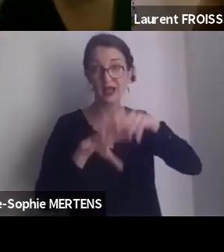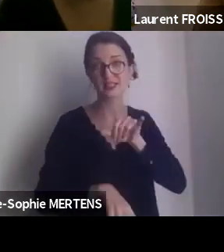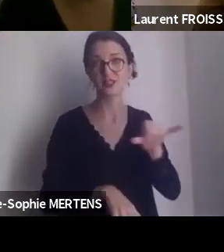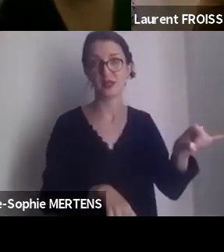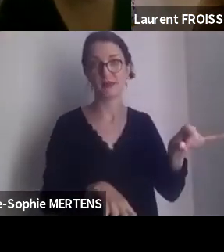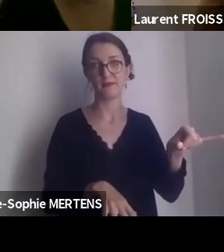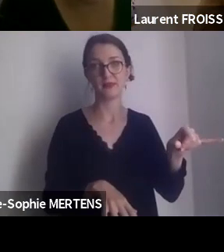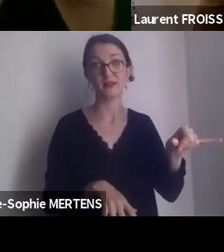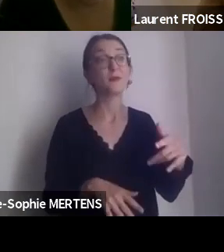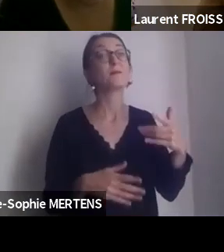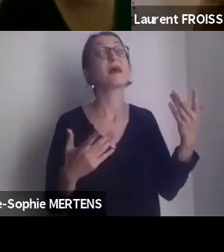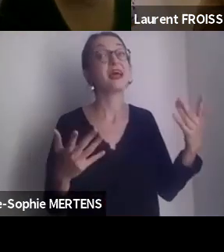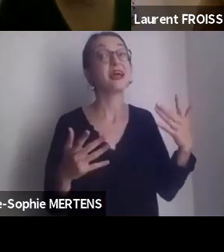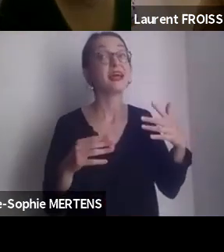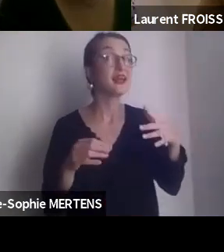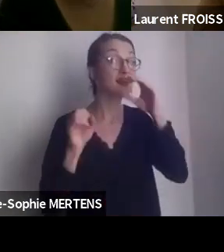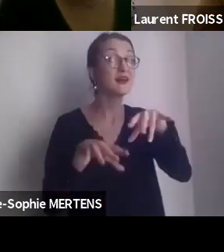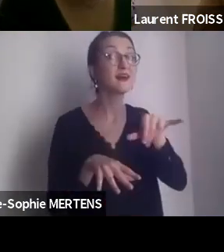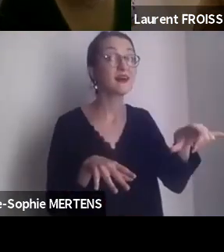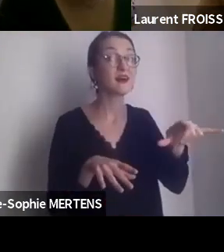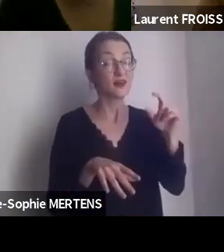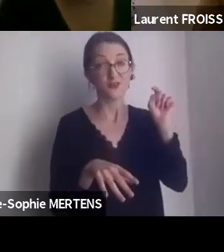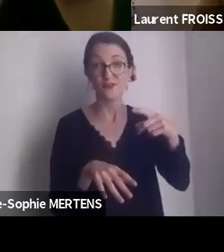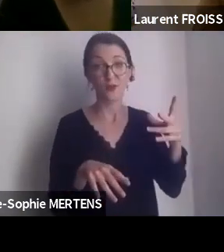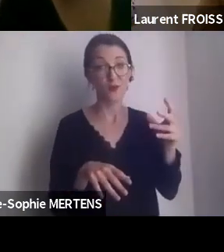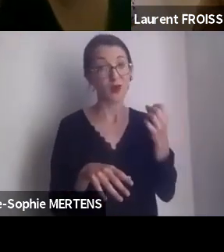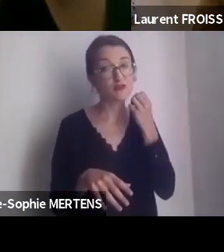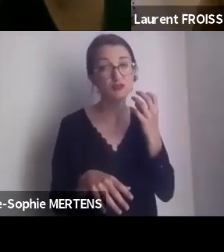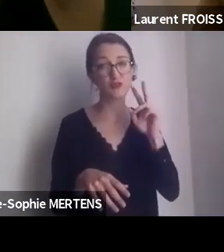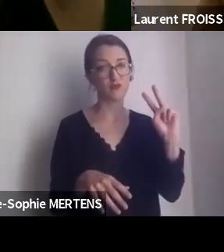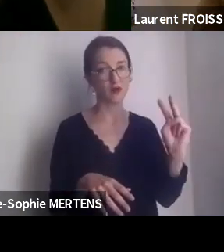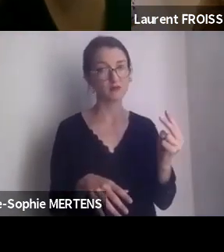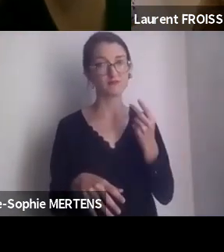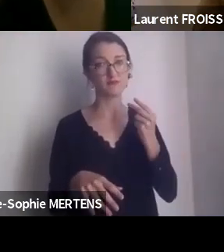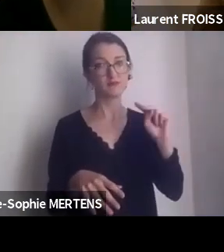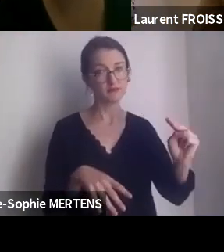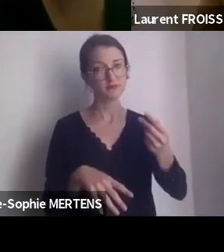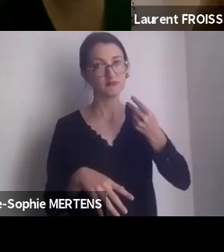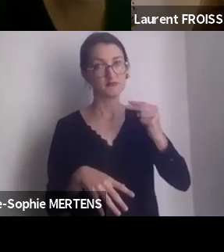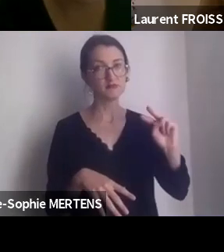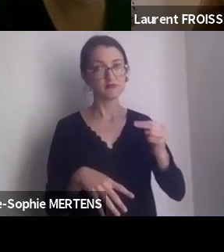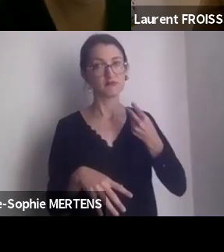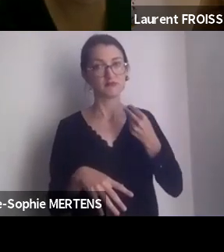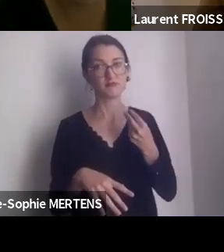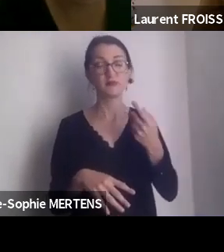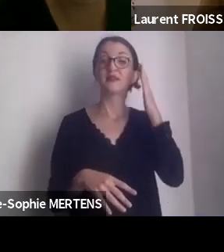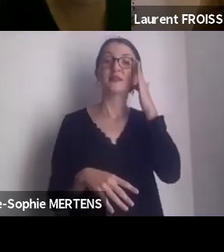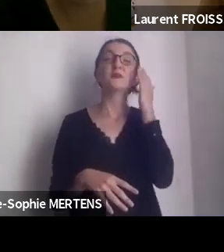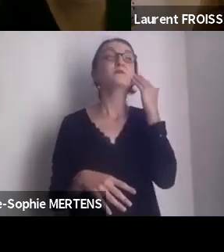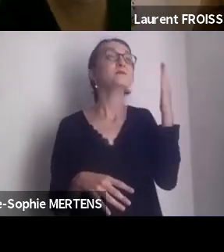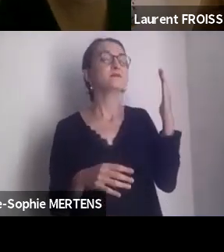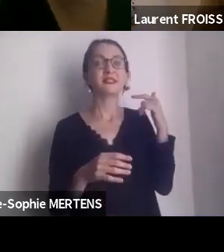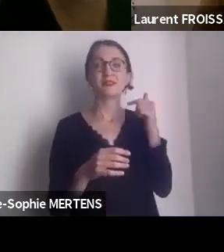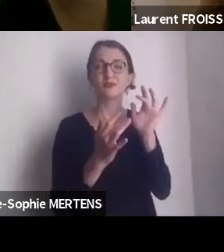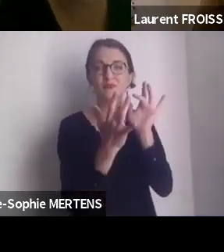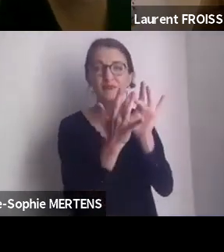remettre en question. C'est-à-dire que plus vous êtes proche de vos utilisateurs et de vos clients, plus vous allez pouvoir leur